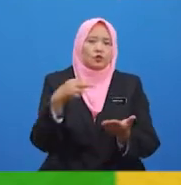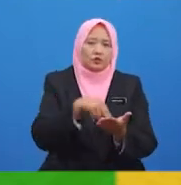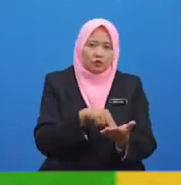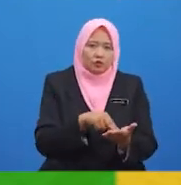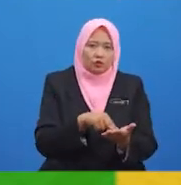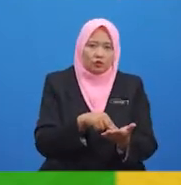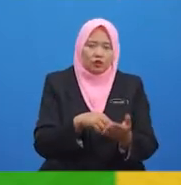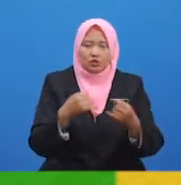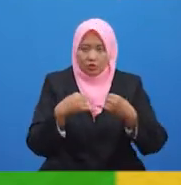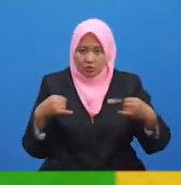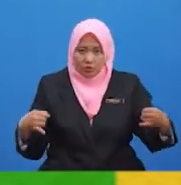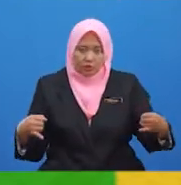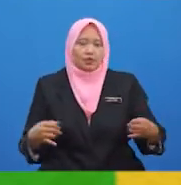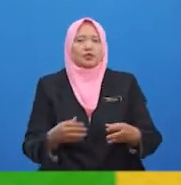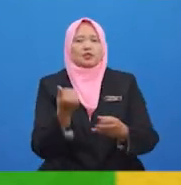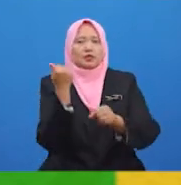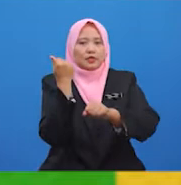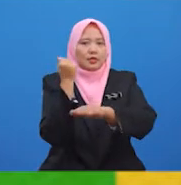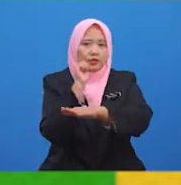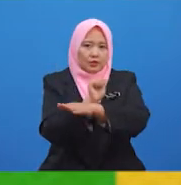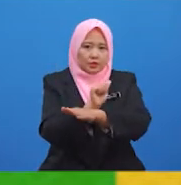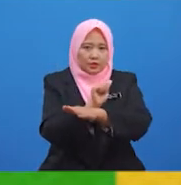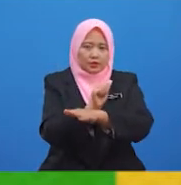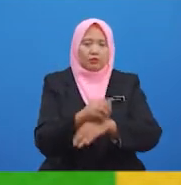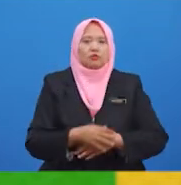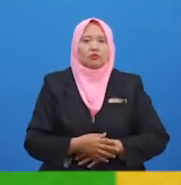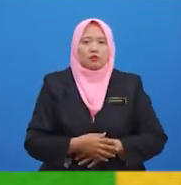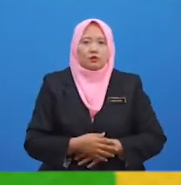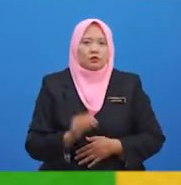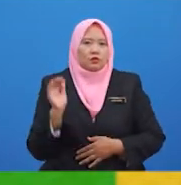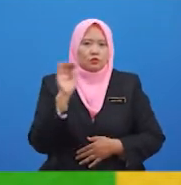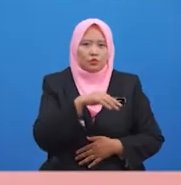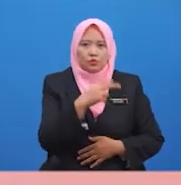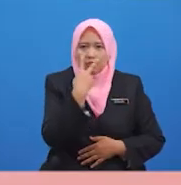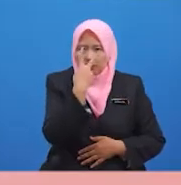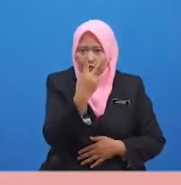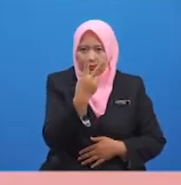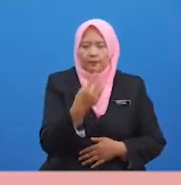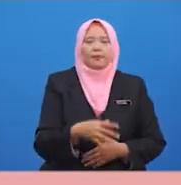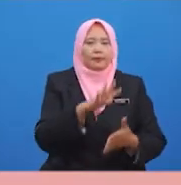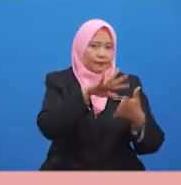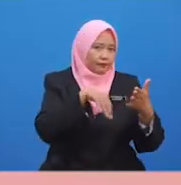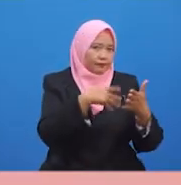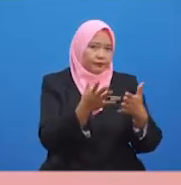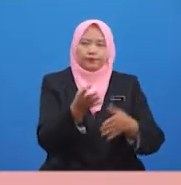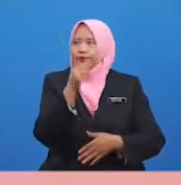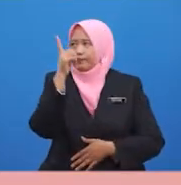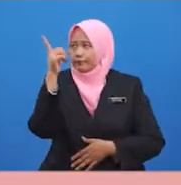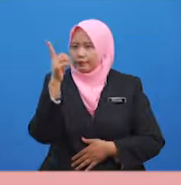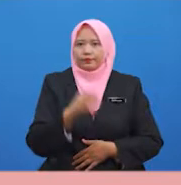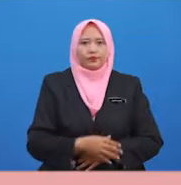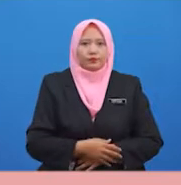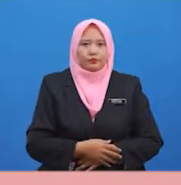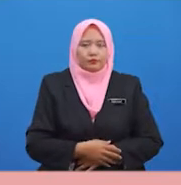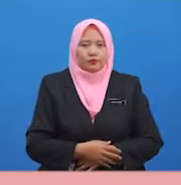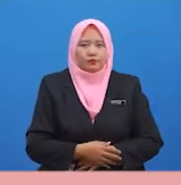dalam muamalah Islam. Jom kita lihat peta pemikiran di sebelah. Jenis akad dalam muamalah Islam